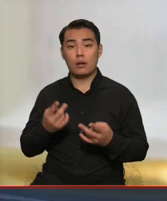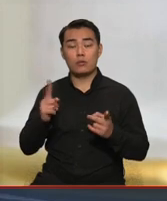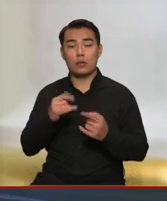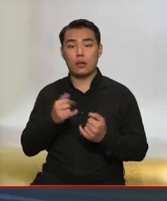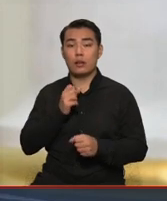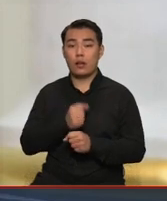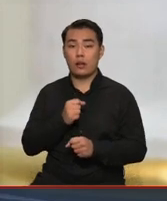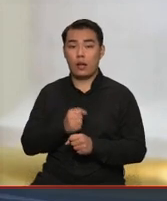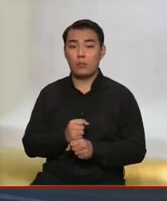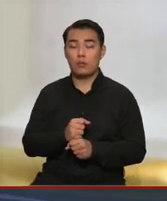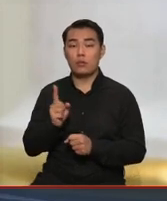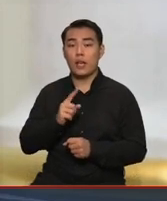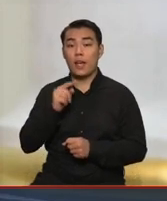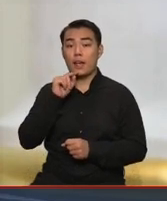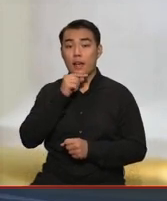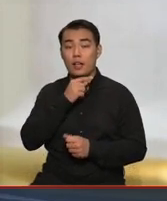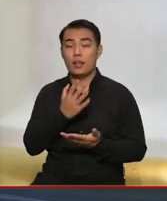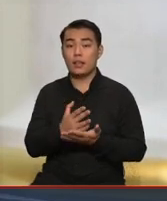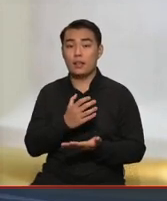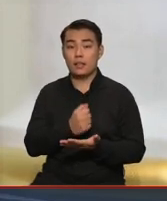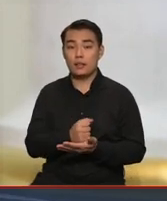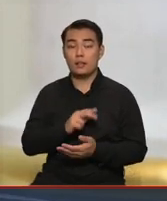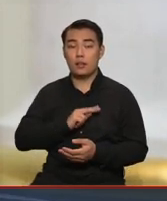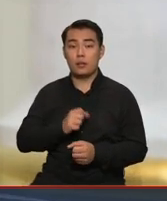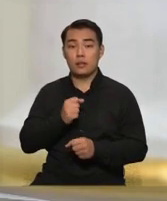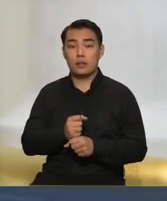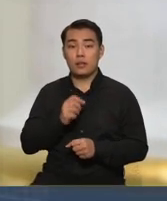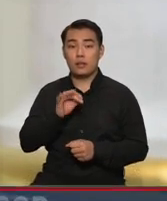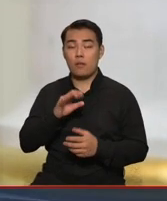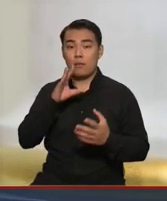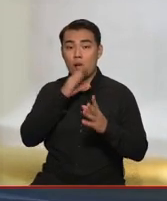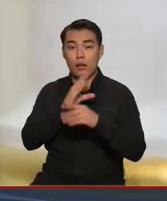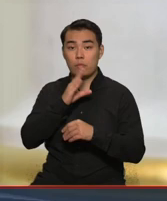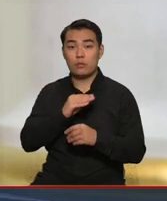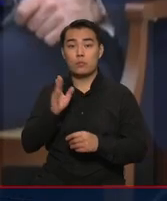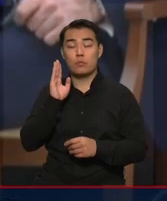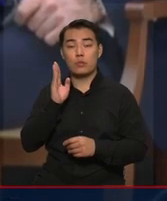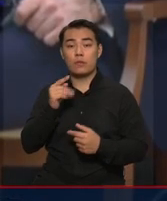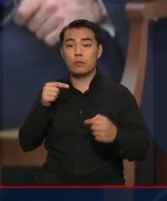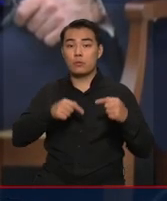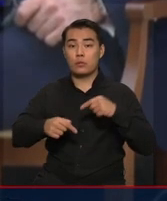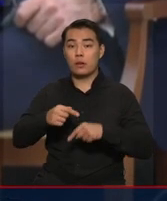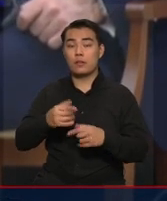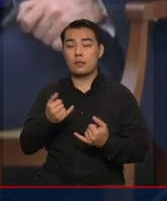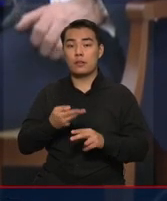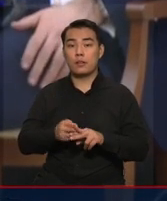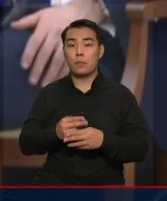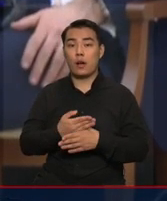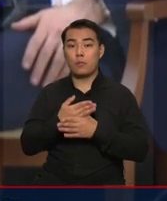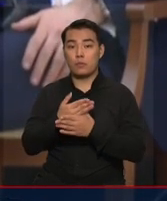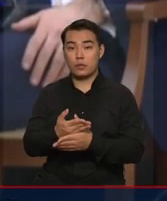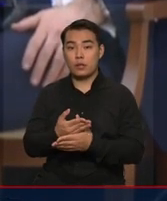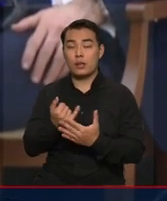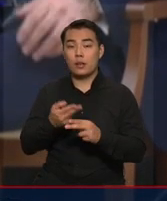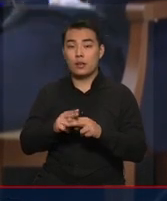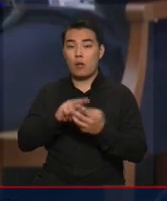задействовать существующие экономические резервы и имеющийся потенциал взаимовыгодной интеграции. Сондықтан